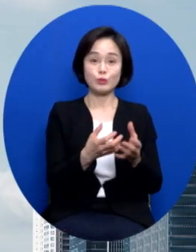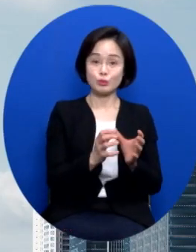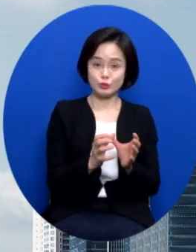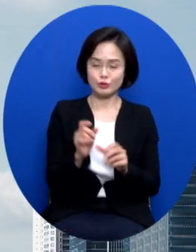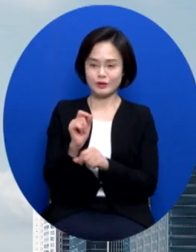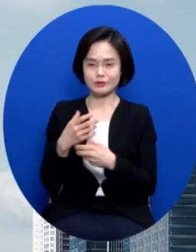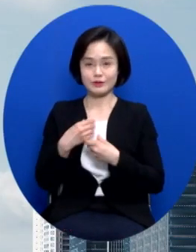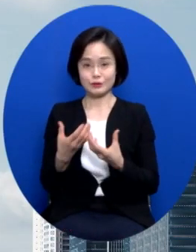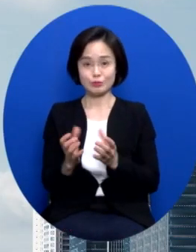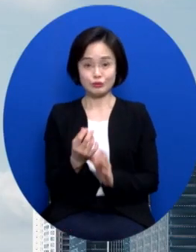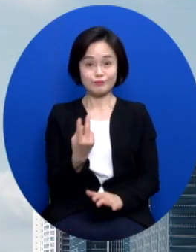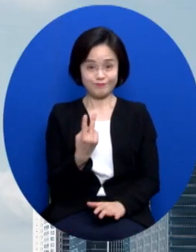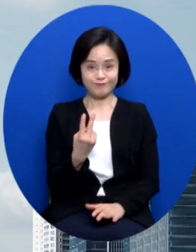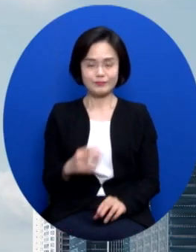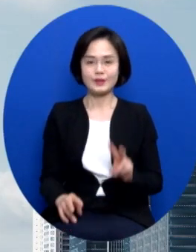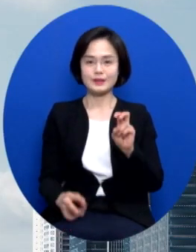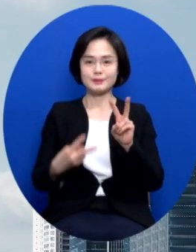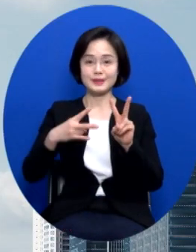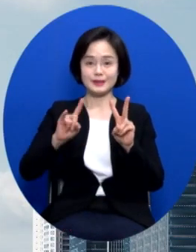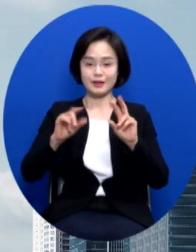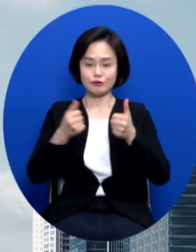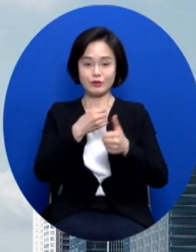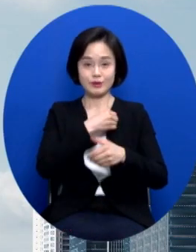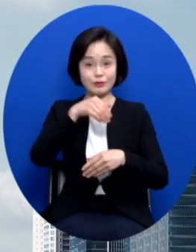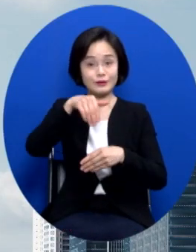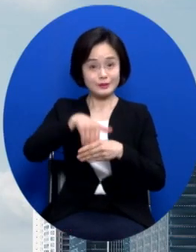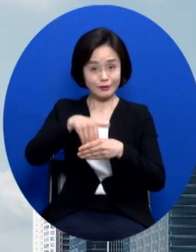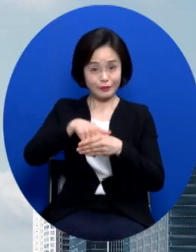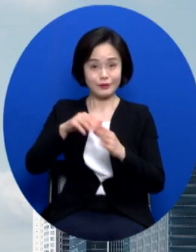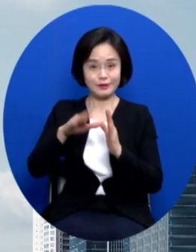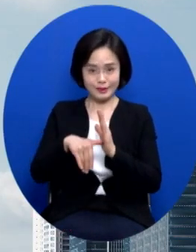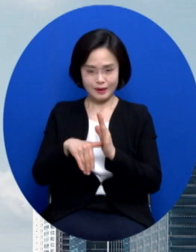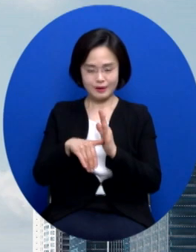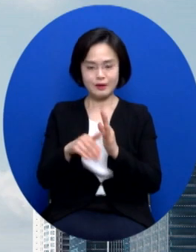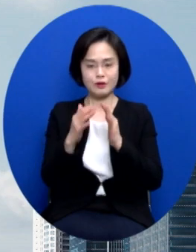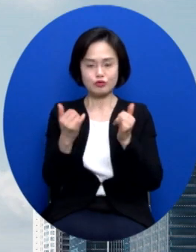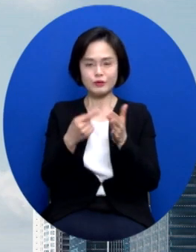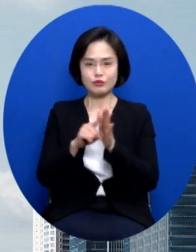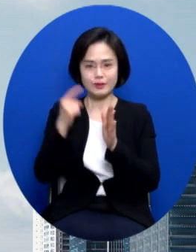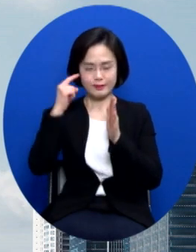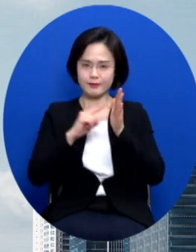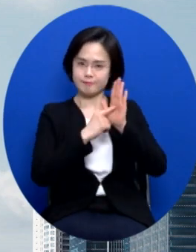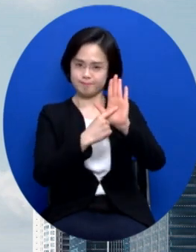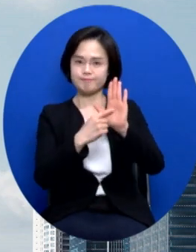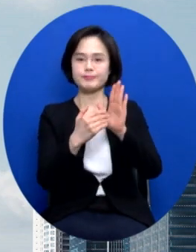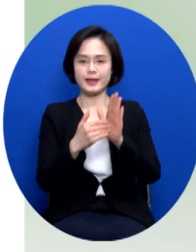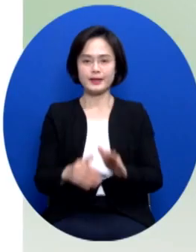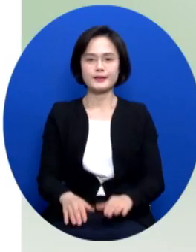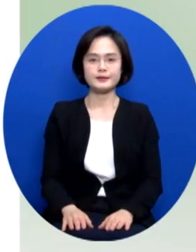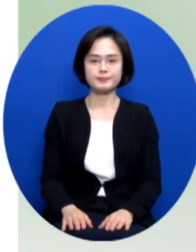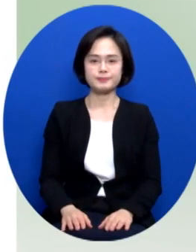법무부와 행정안전부가 제22대 국회의원 선거 공동 대국민 담화문을 발표했습니다.